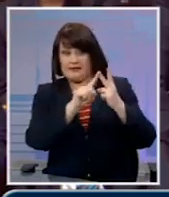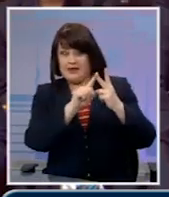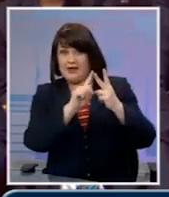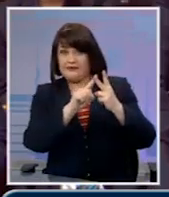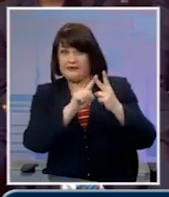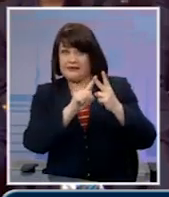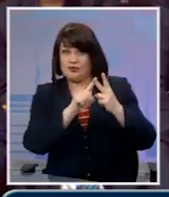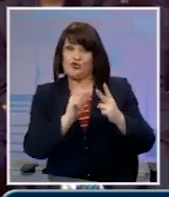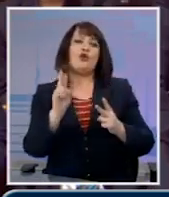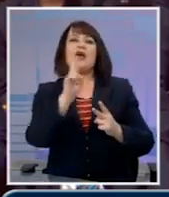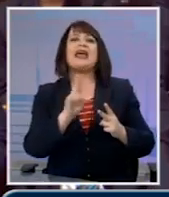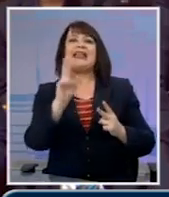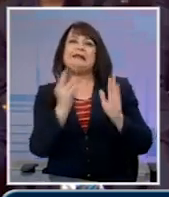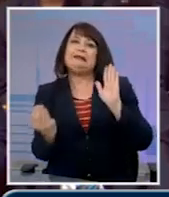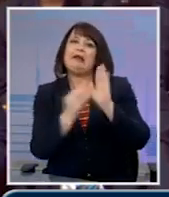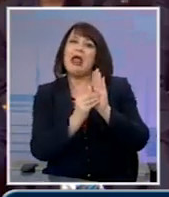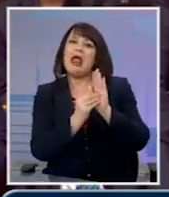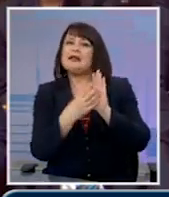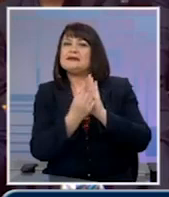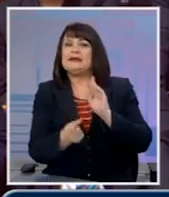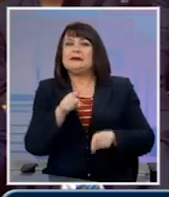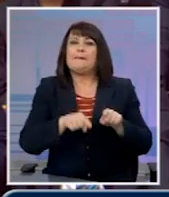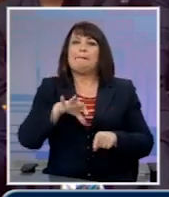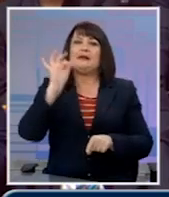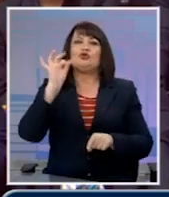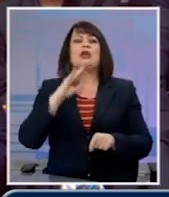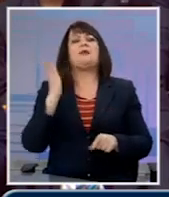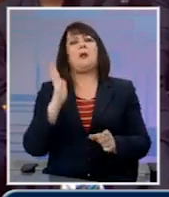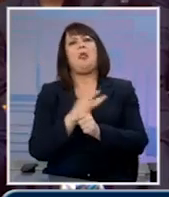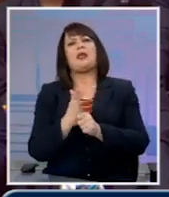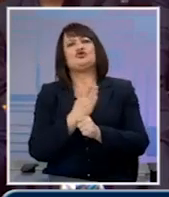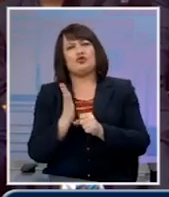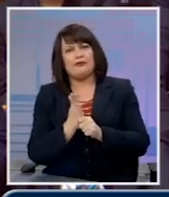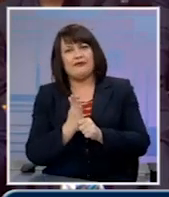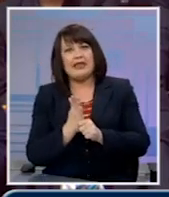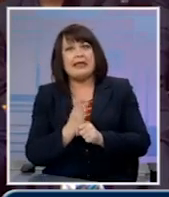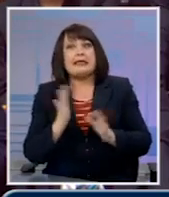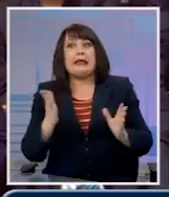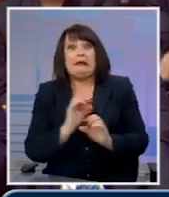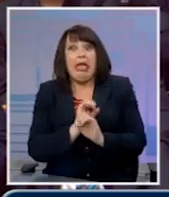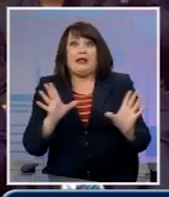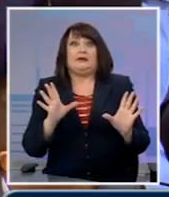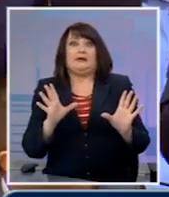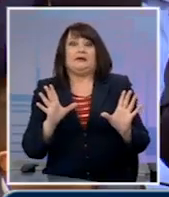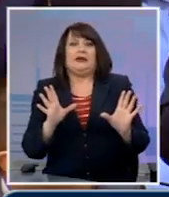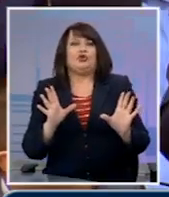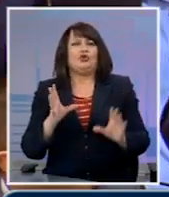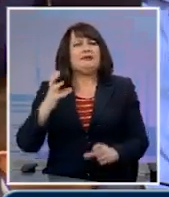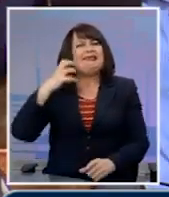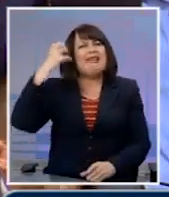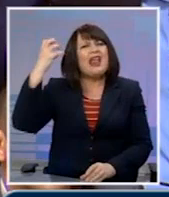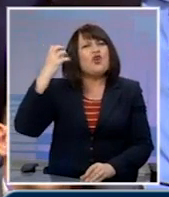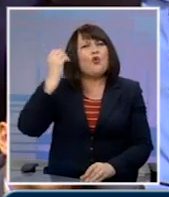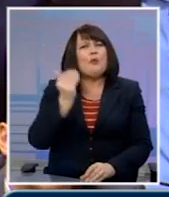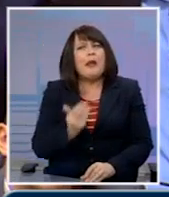ρτα ρήτρα εξαίρεσης για περιπτώσεις καταστροφών ή ανωτέρας βίας τι εννοούμε με τον όρο